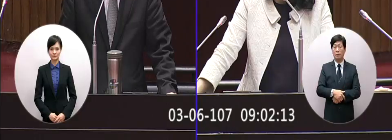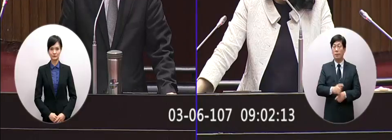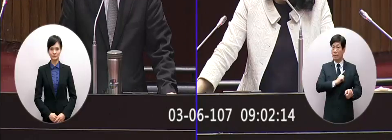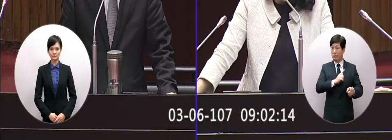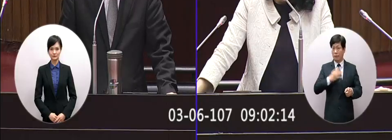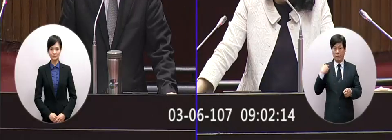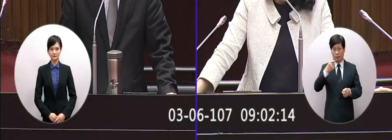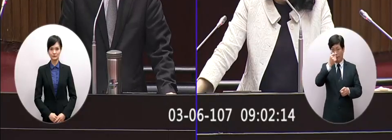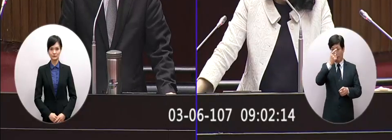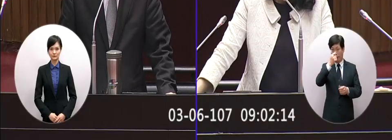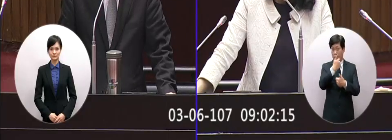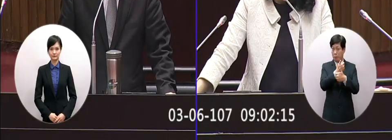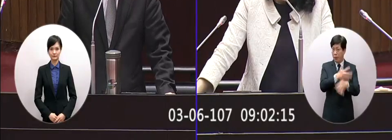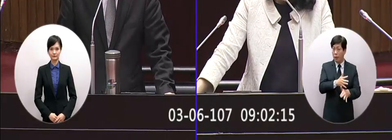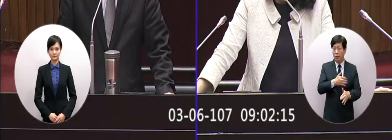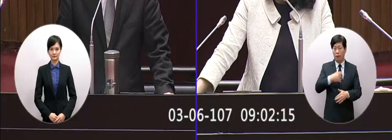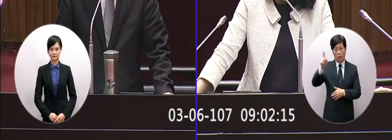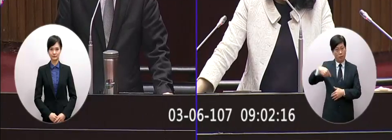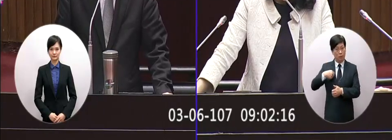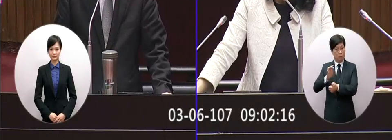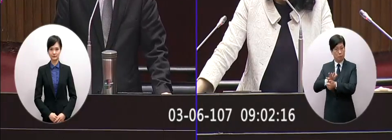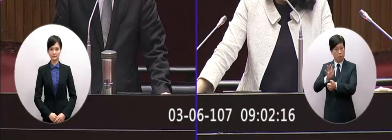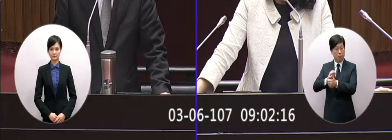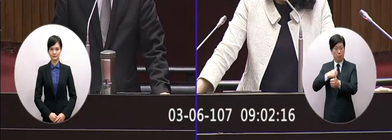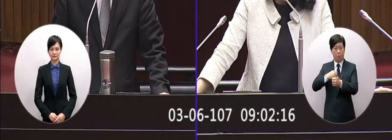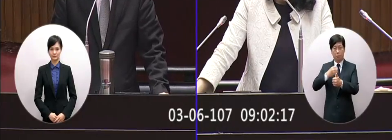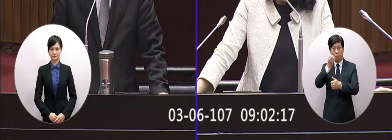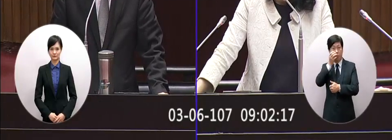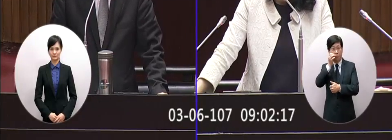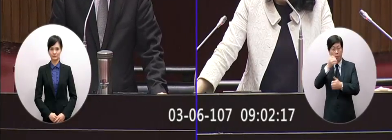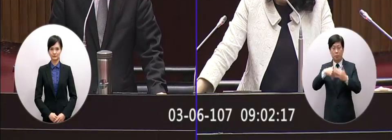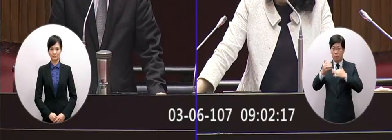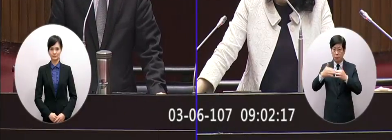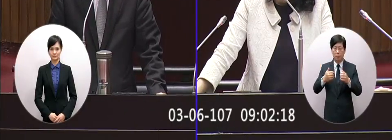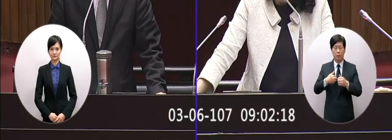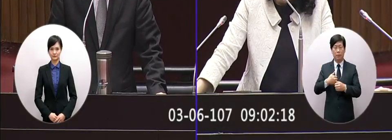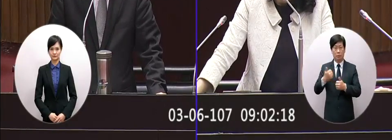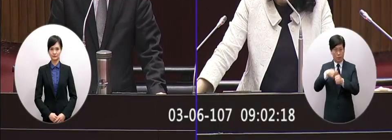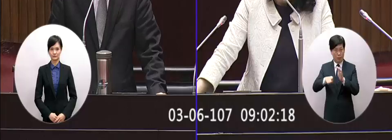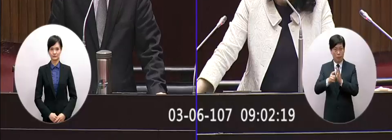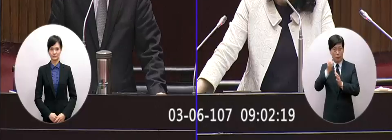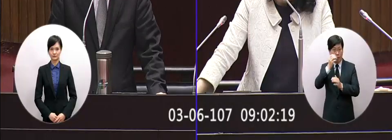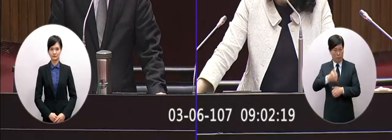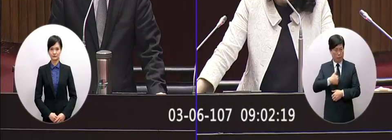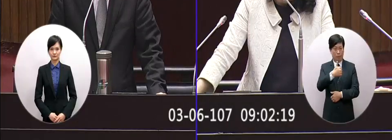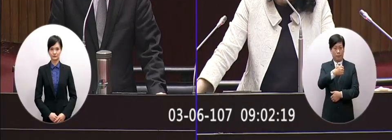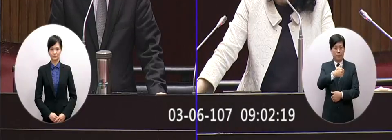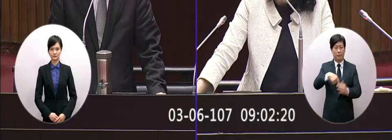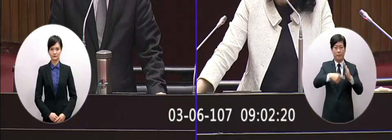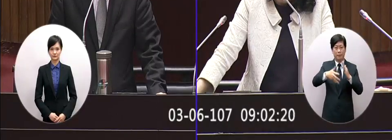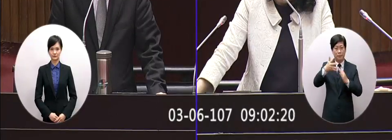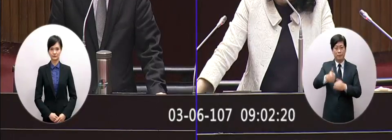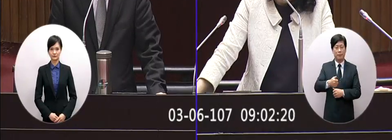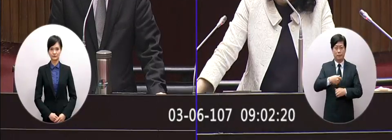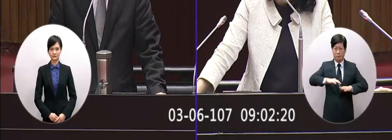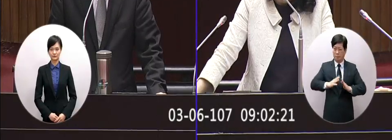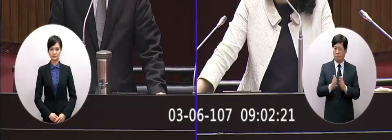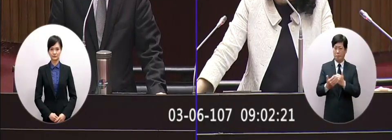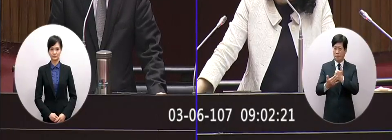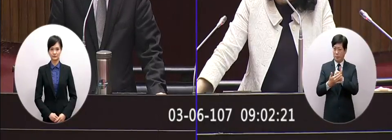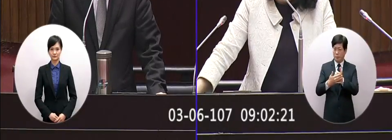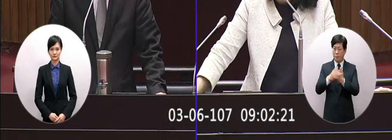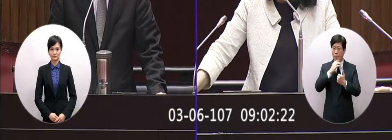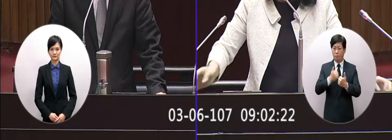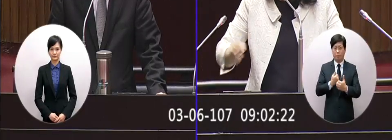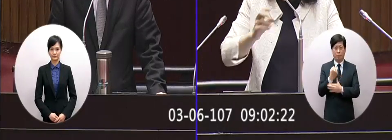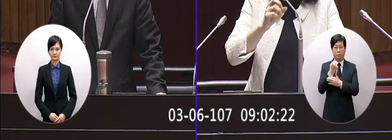的经验来协助花莲，真为在这里代表花莲乡亲非常非常的感谢院长及时的协助还有